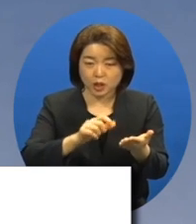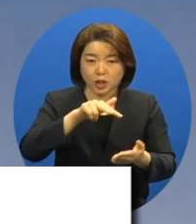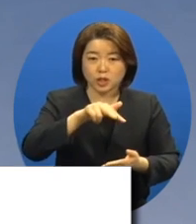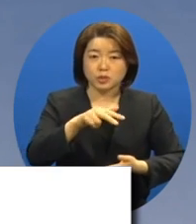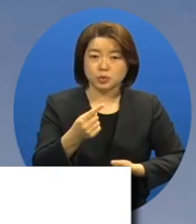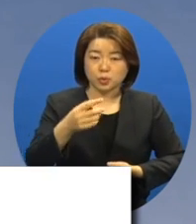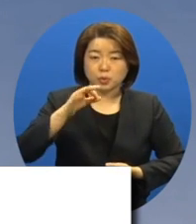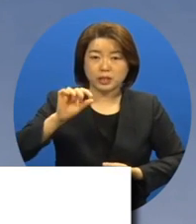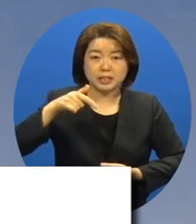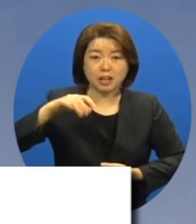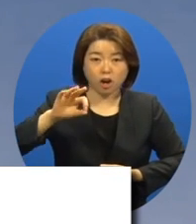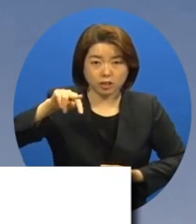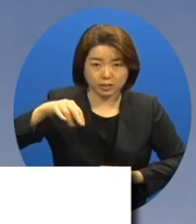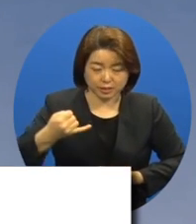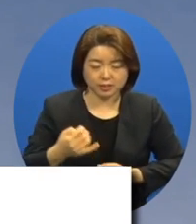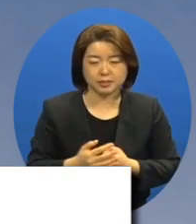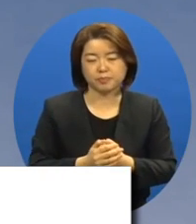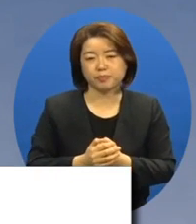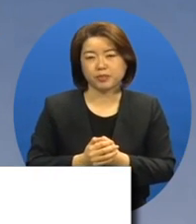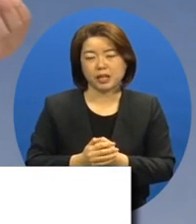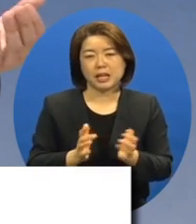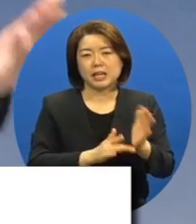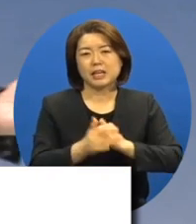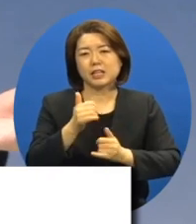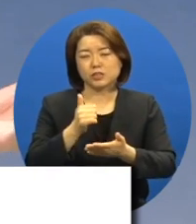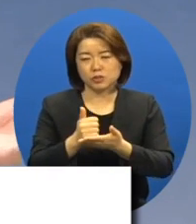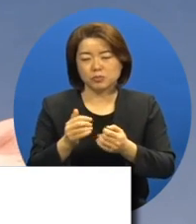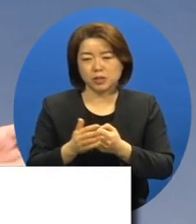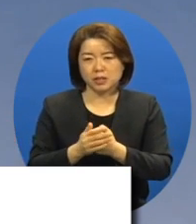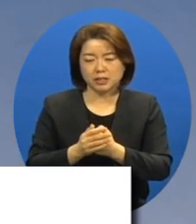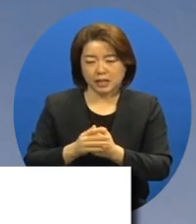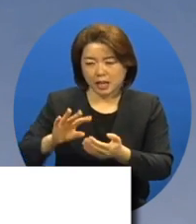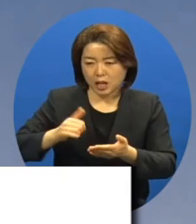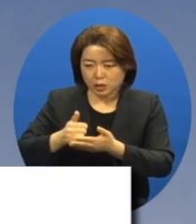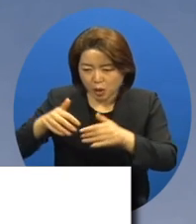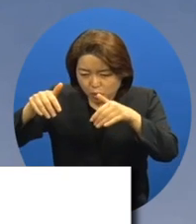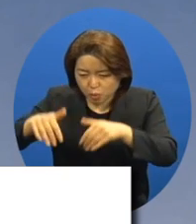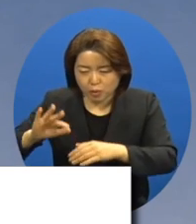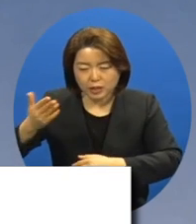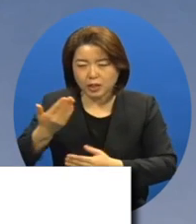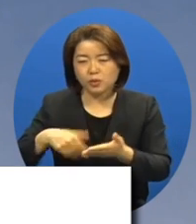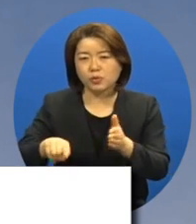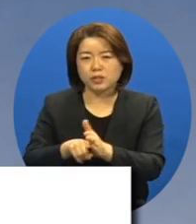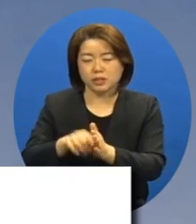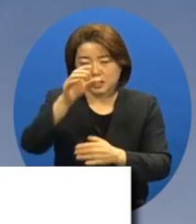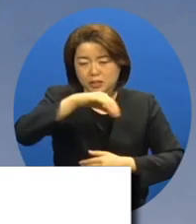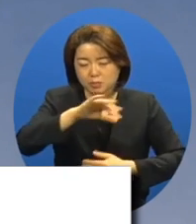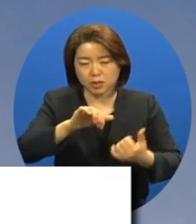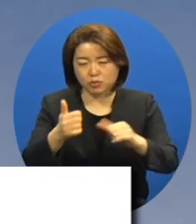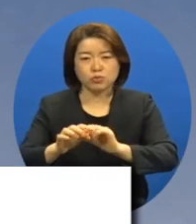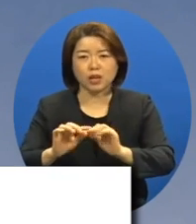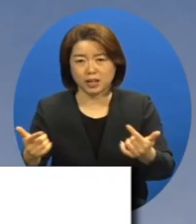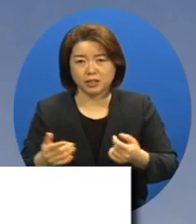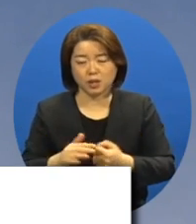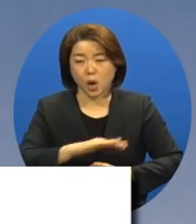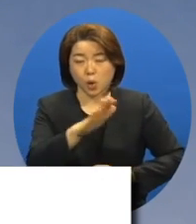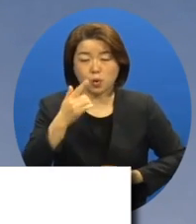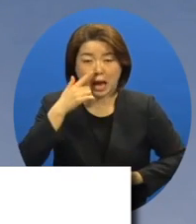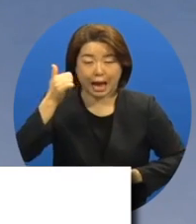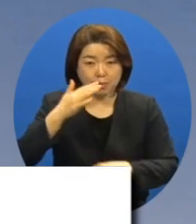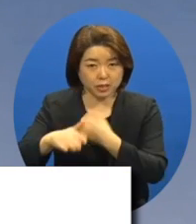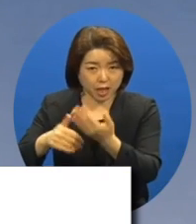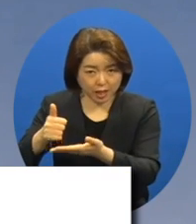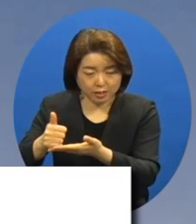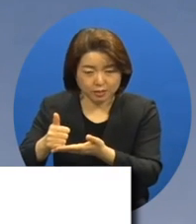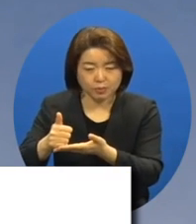예수님께서 우리를 종 조인이 되게 하려고 십자가에 죽으신 게 아니라는 것 우리가 아버지 하나님과